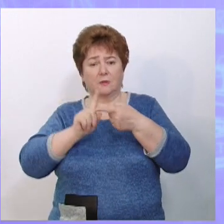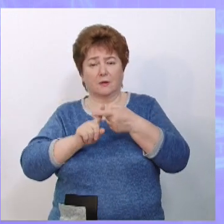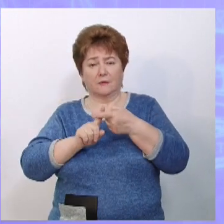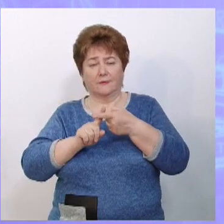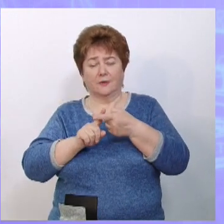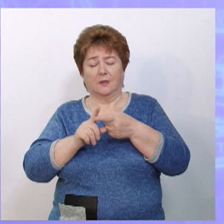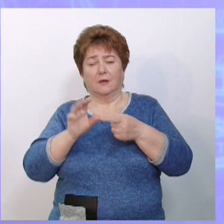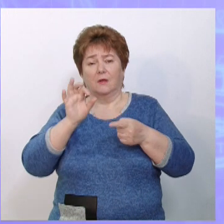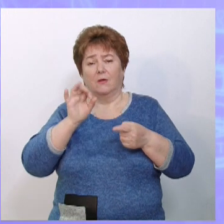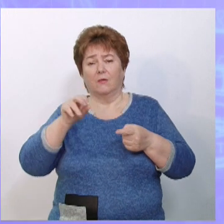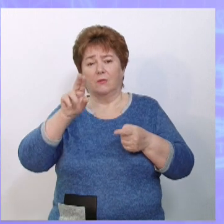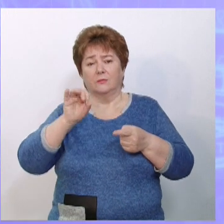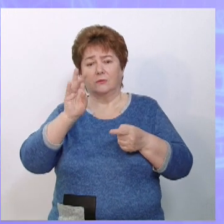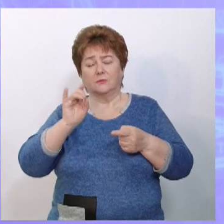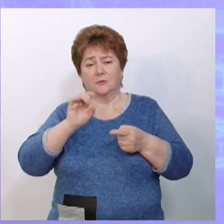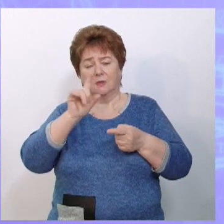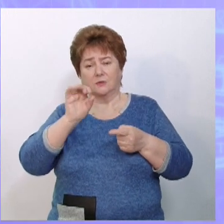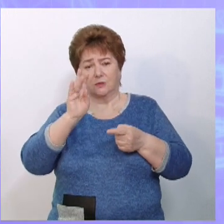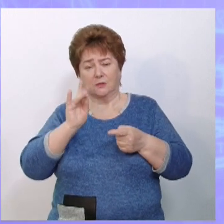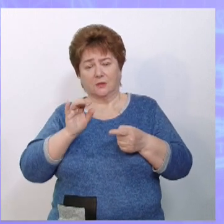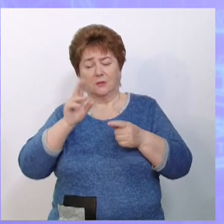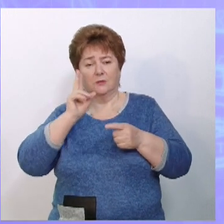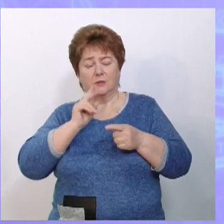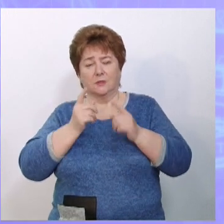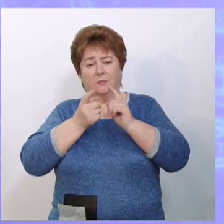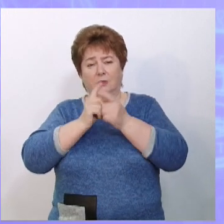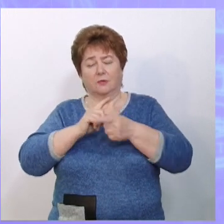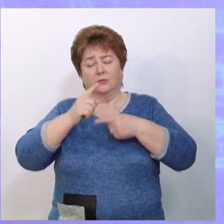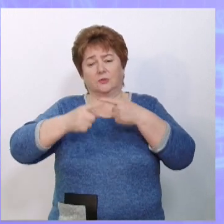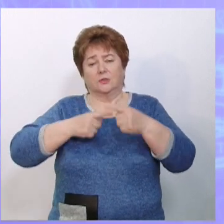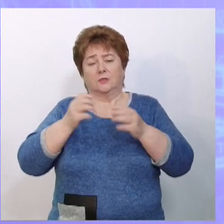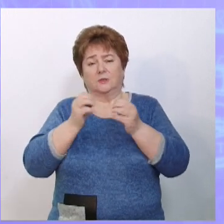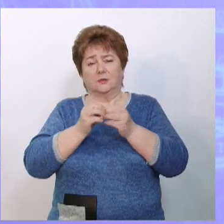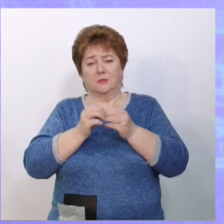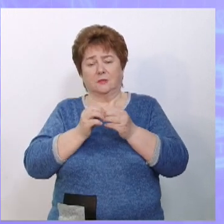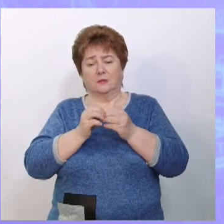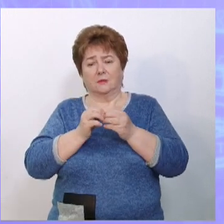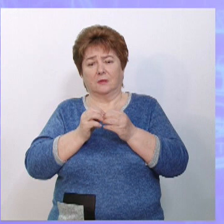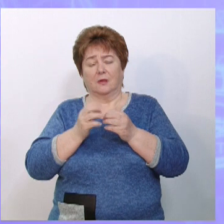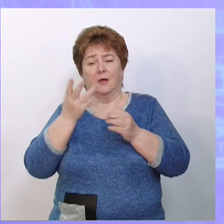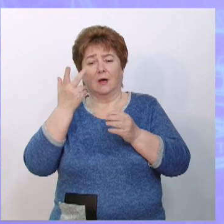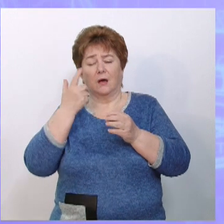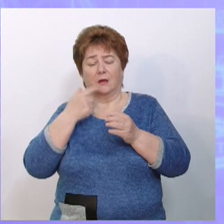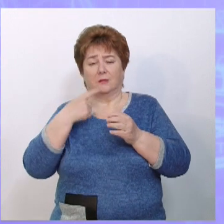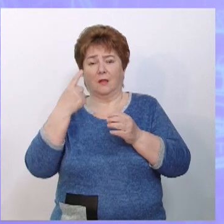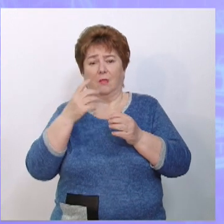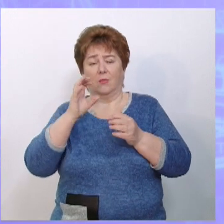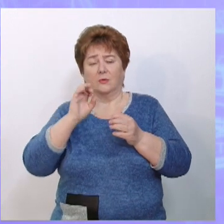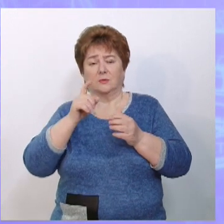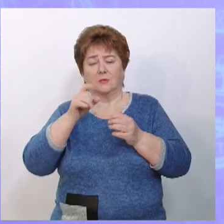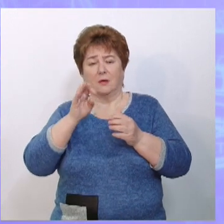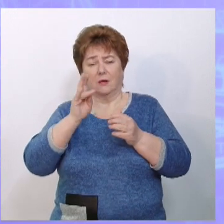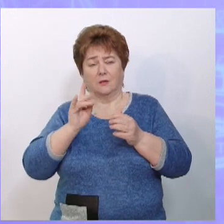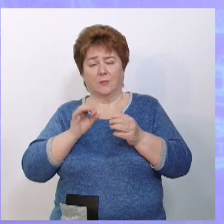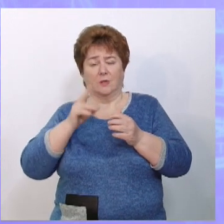складывать однозначные числа с переходом через десяток, когда одно